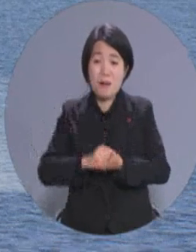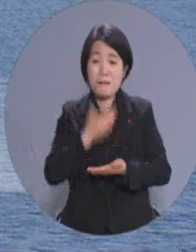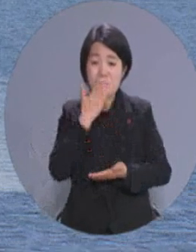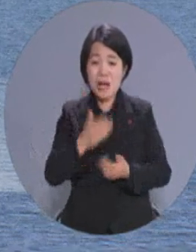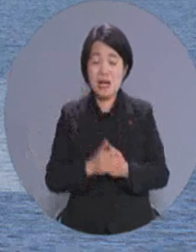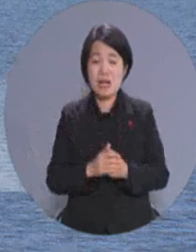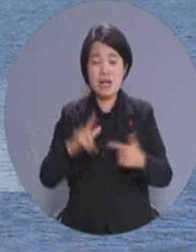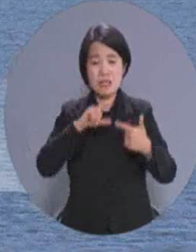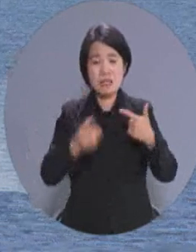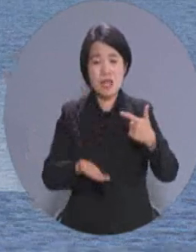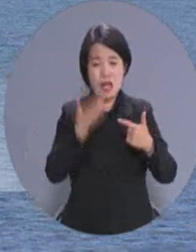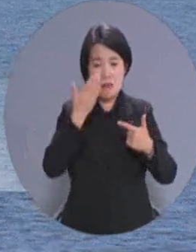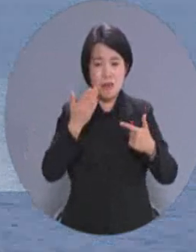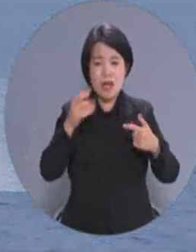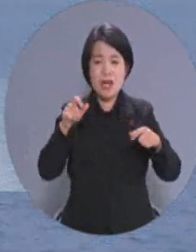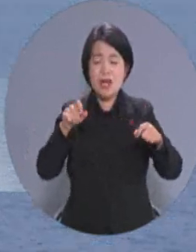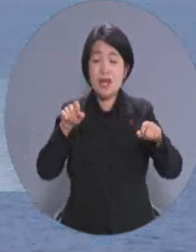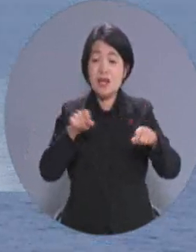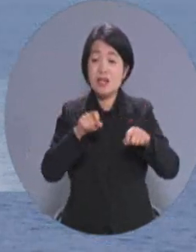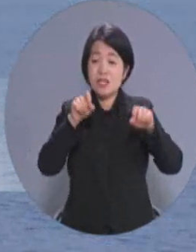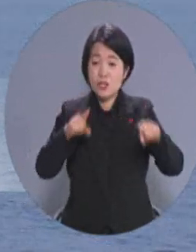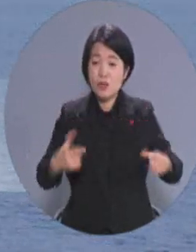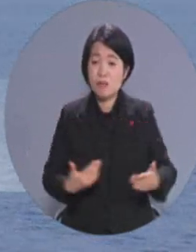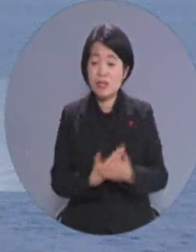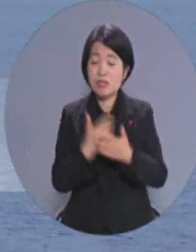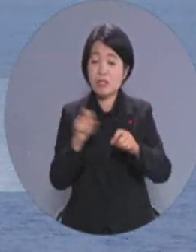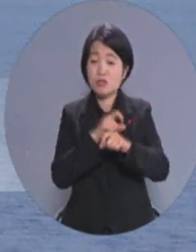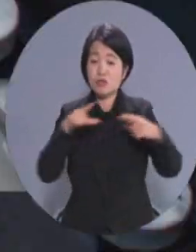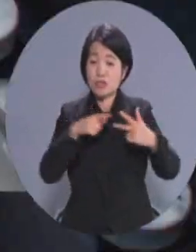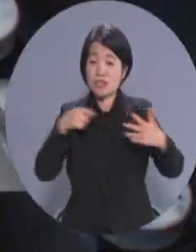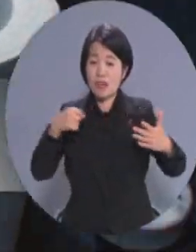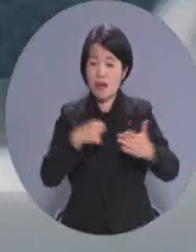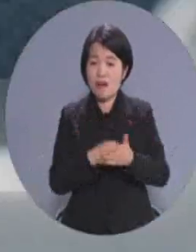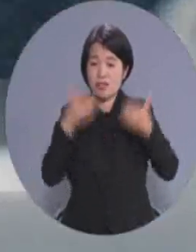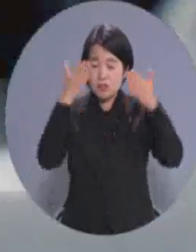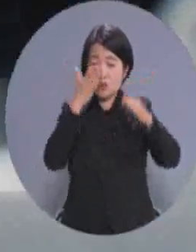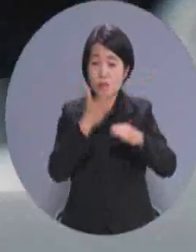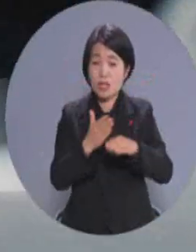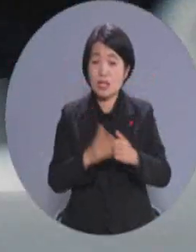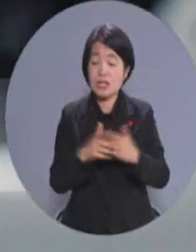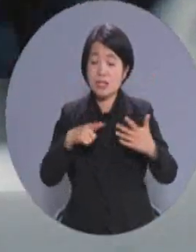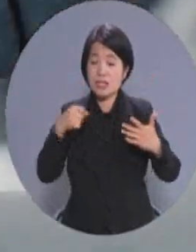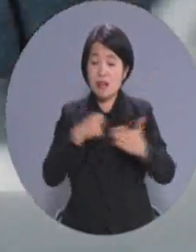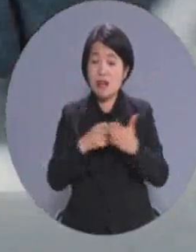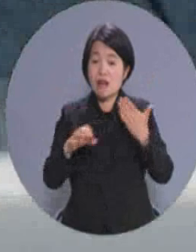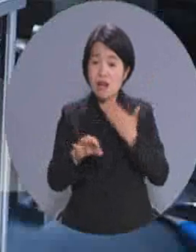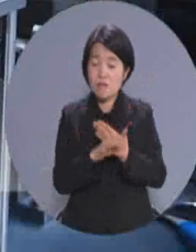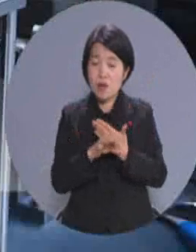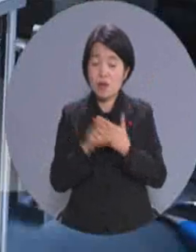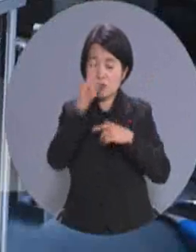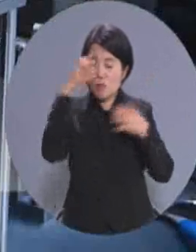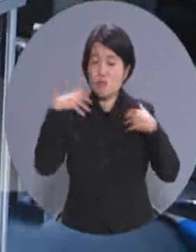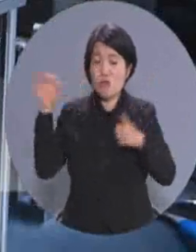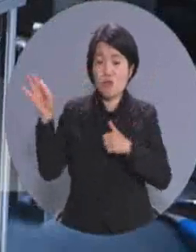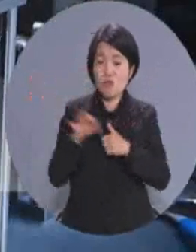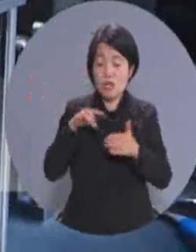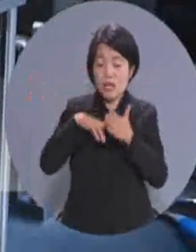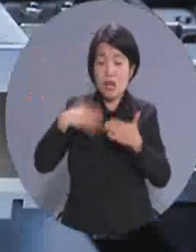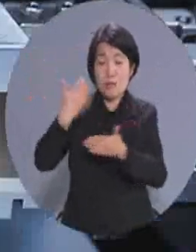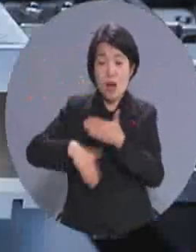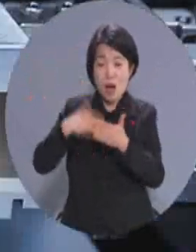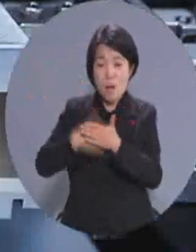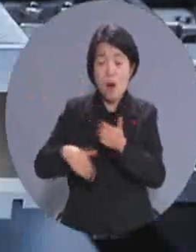올 상반기 기회발전 특구 지정에 박차를 가합니다. 특구 지정 시 제공되는 보조금과 세제 지원